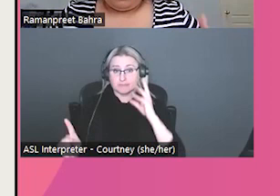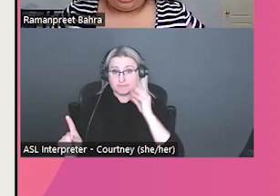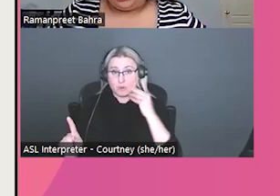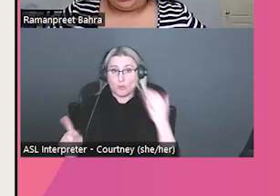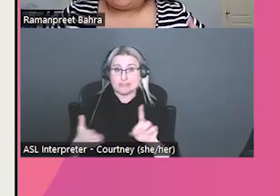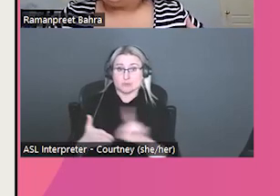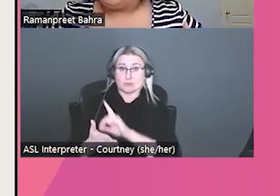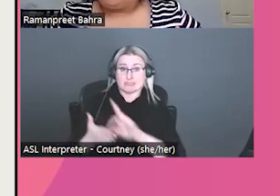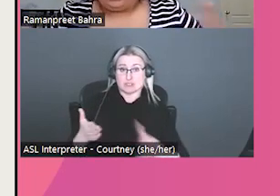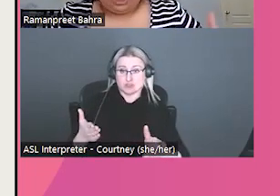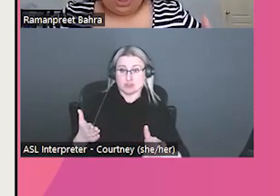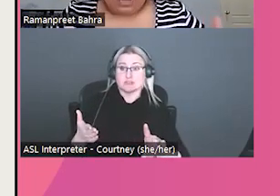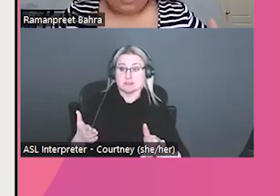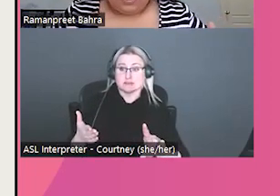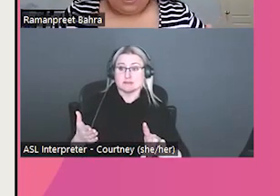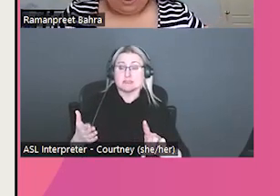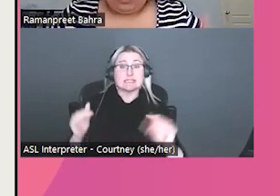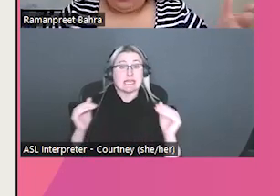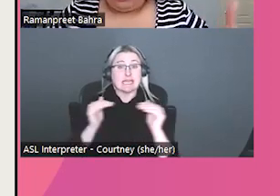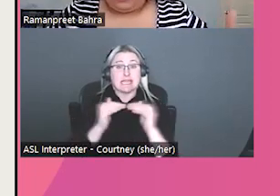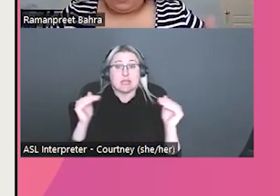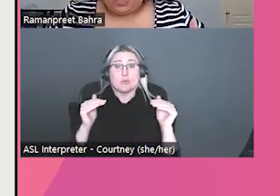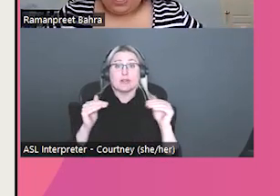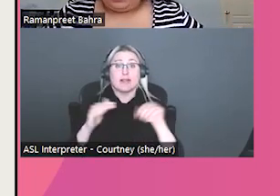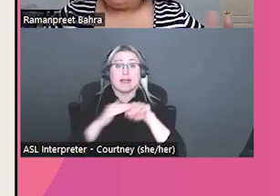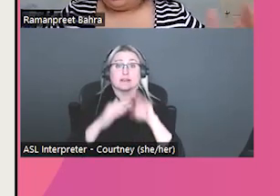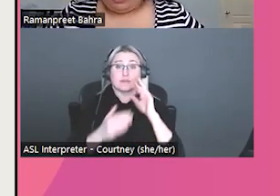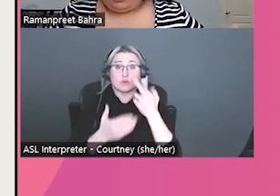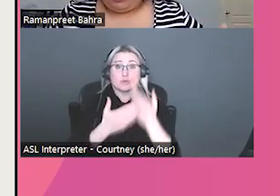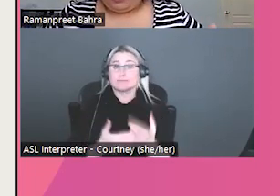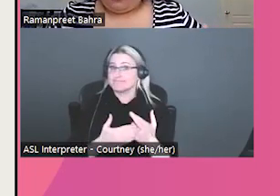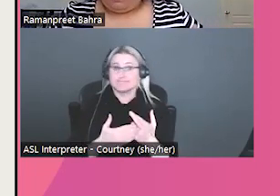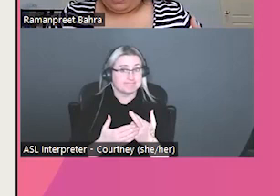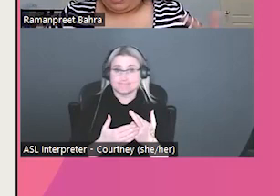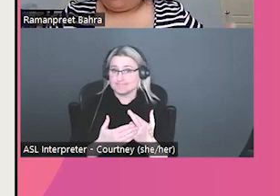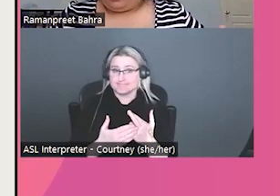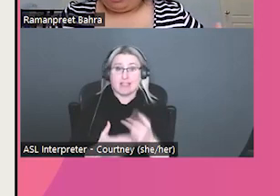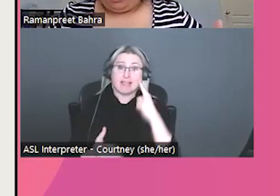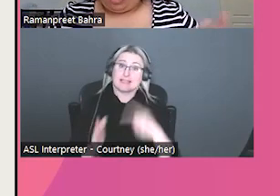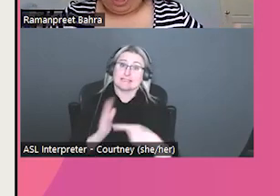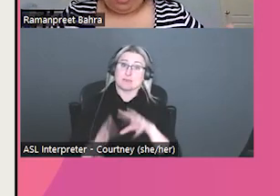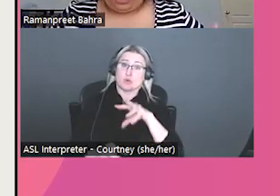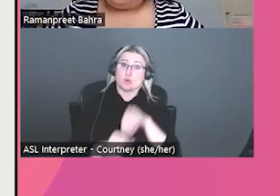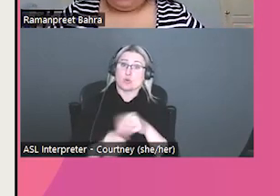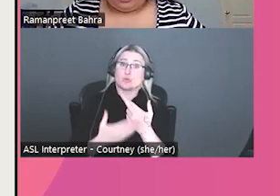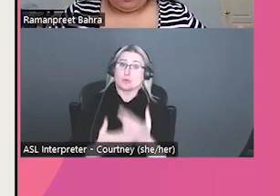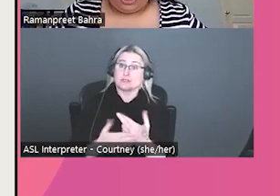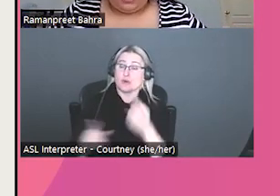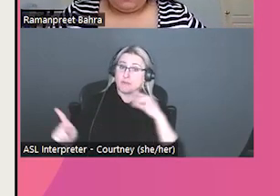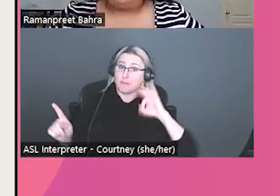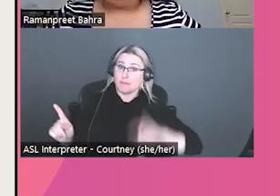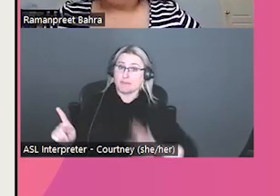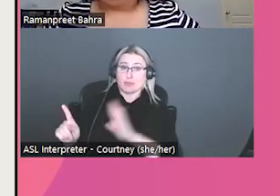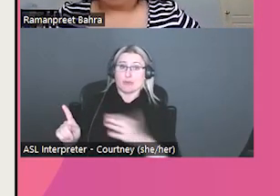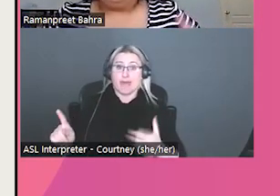à la corpulence et créent, un accès inégal à des ressources, y compris des ressources qui pourraient être bénéfiques à